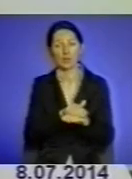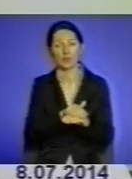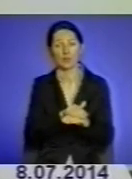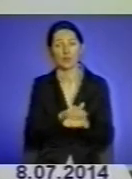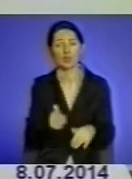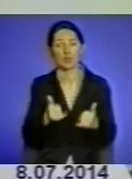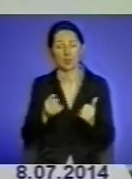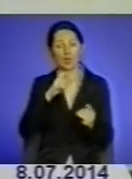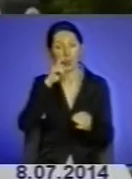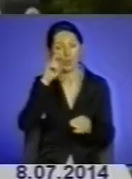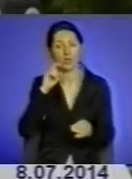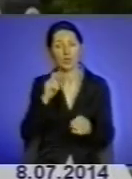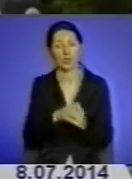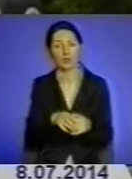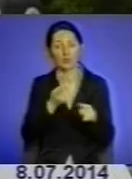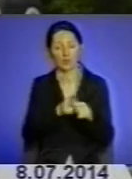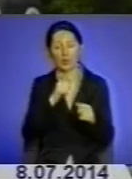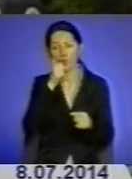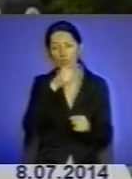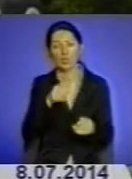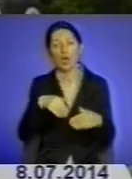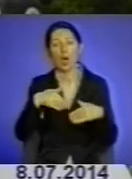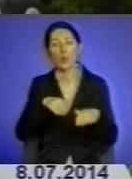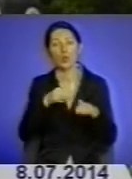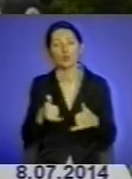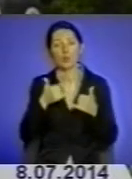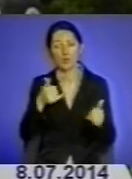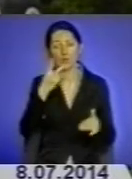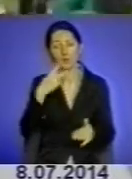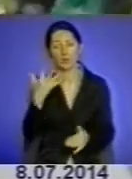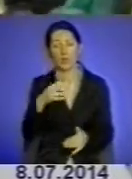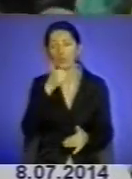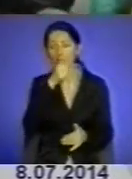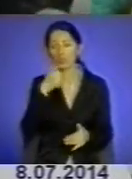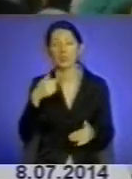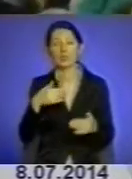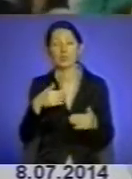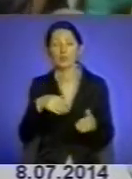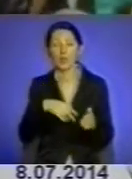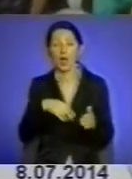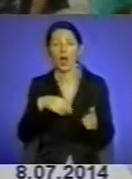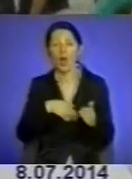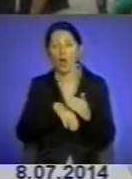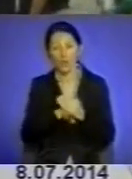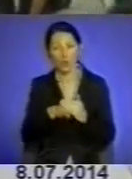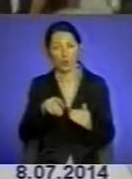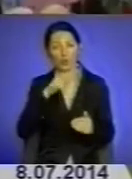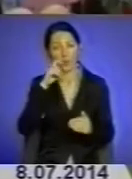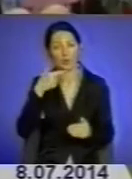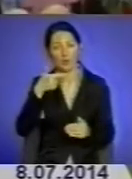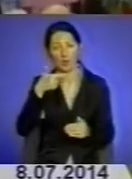для України. Цьогорічна проща присвячена 25-й річниці виходу Української греко-католицької церкви з